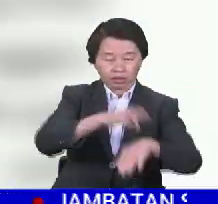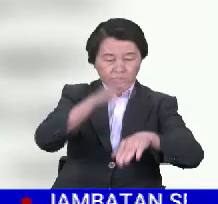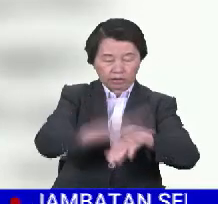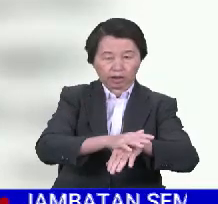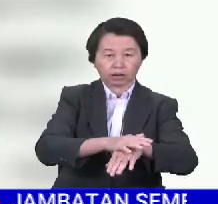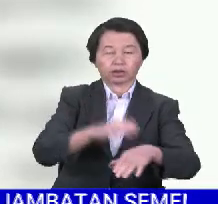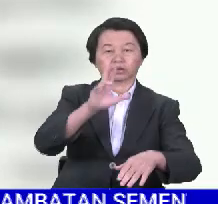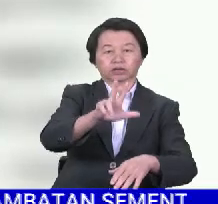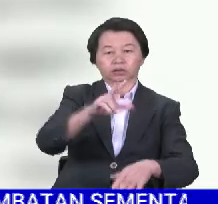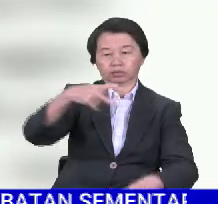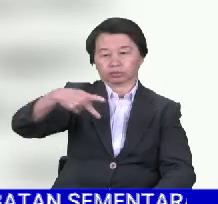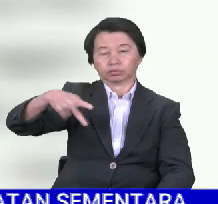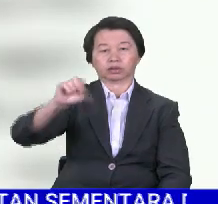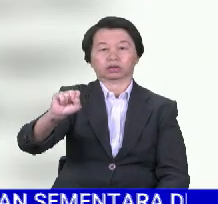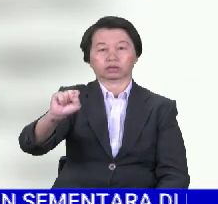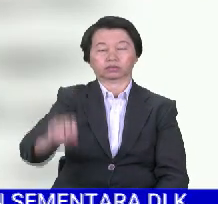3 PPS.